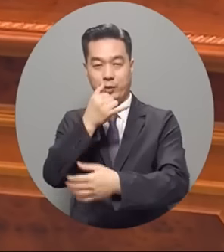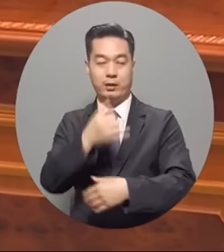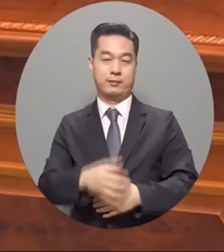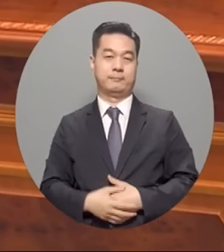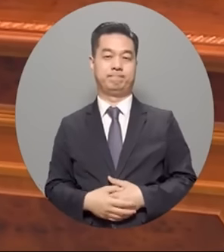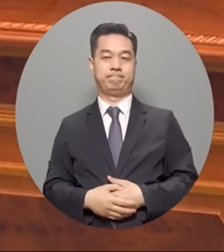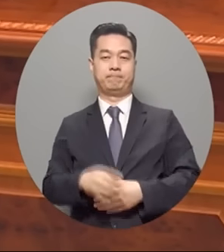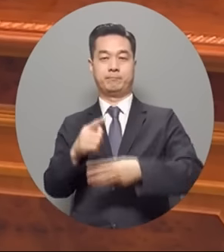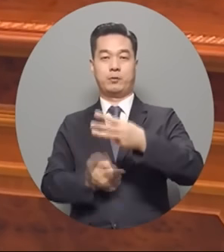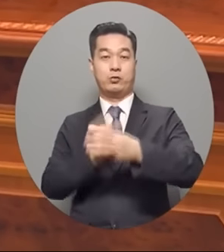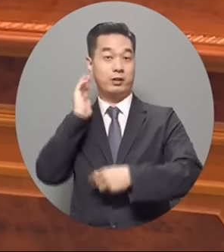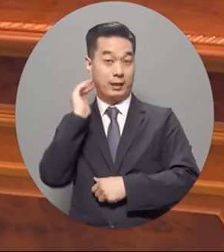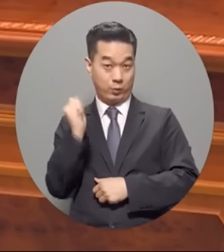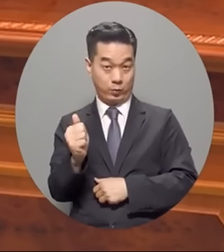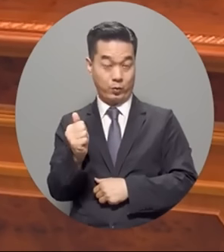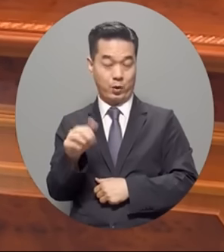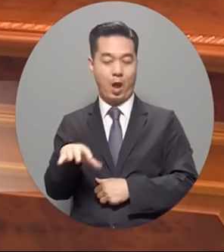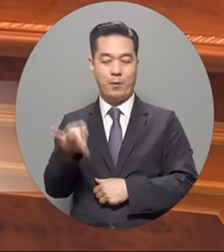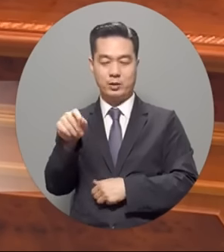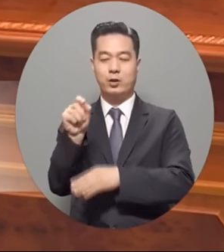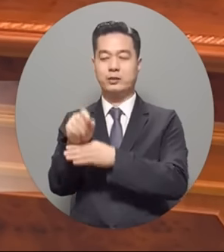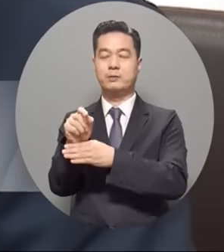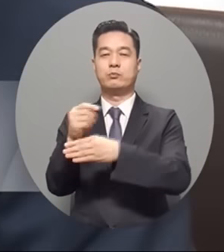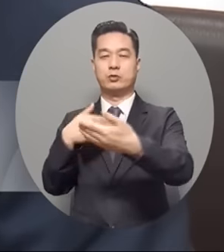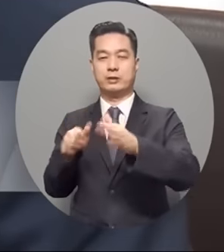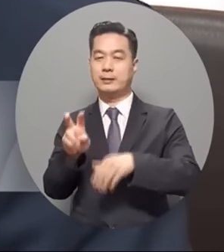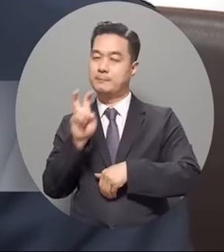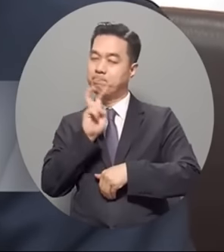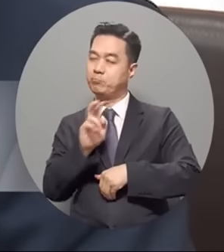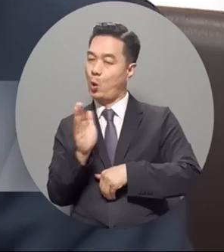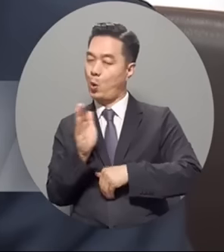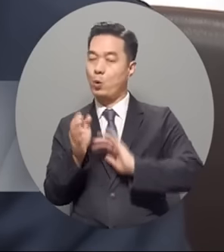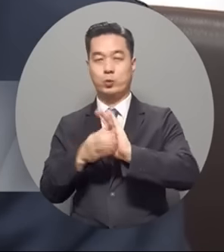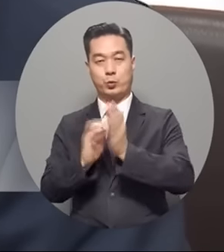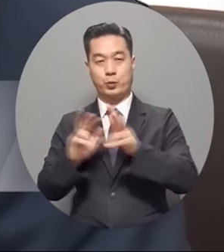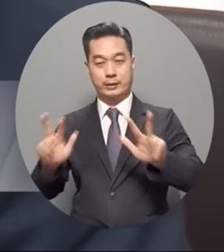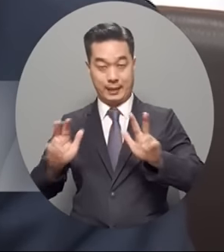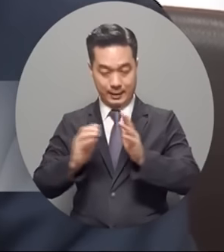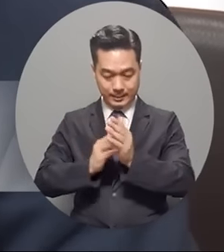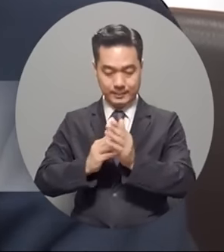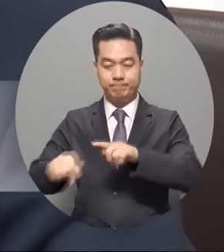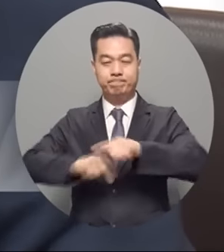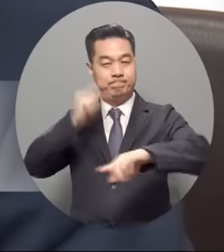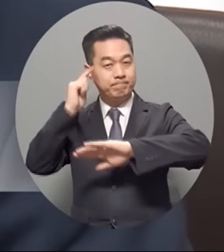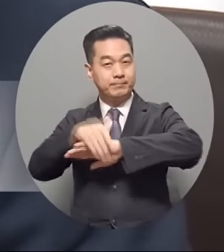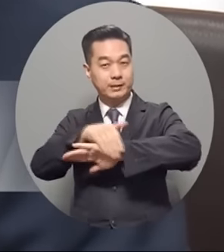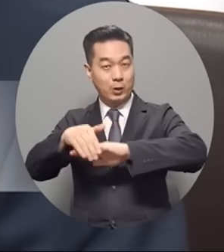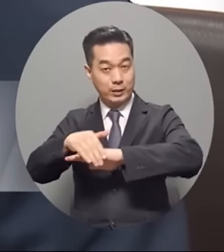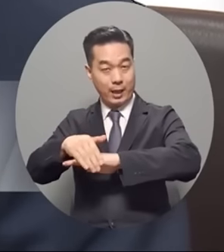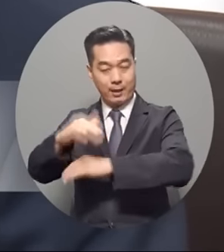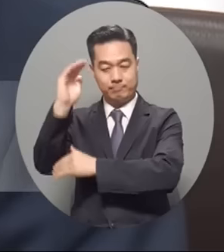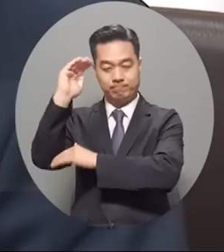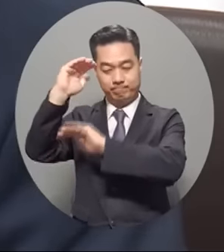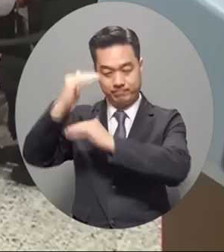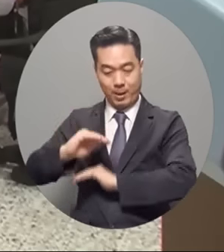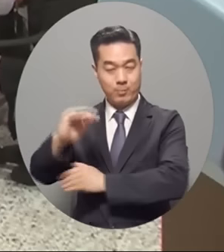윤 대통령은 먼저 집무실에서 20분가량 그동안의 정책 성과와 국정 운영 계획을